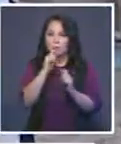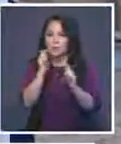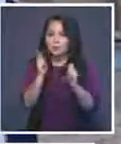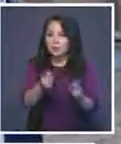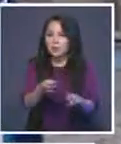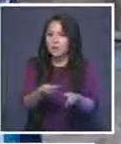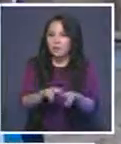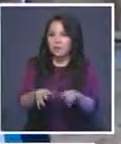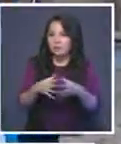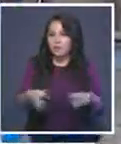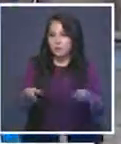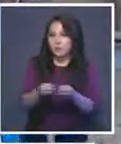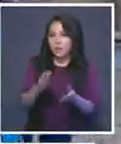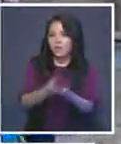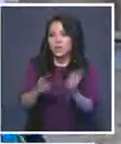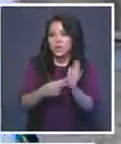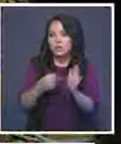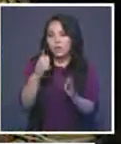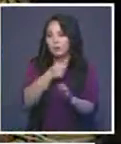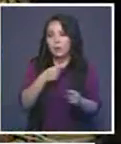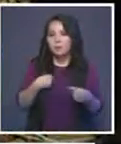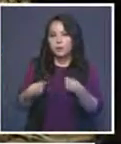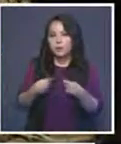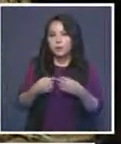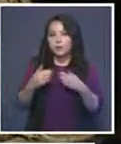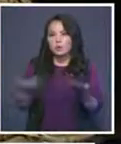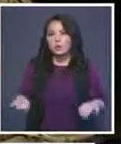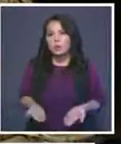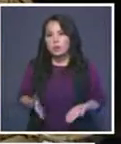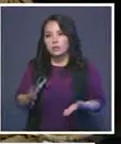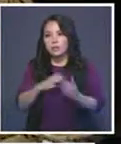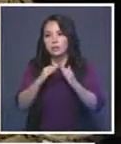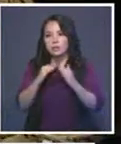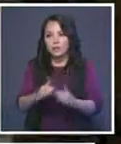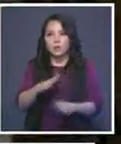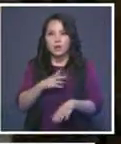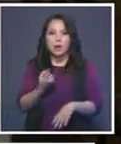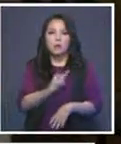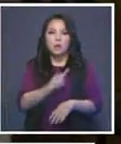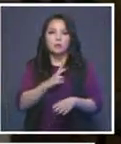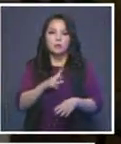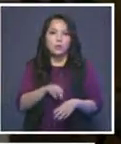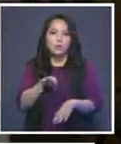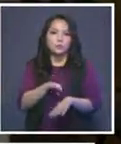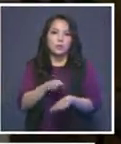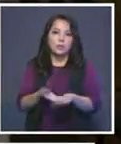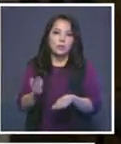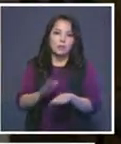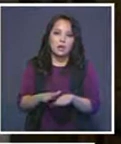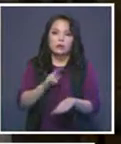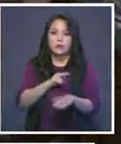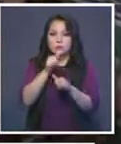тауқыметін тартқан бұл отбасы 7 жыл бойы мына ескі лашықта тұрып келген. Жалғыз қызы ауыр дертке шалдығып, жұмысқа жарамсыз болып